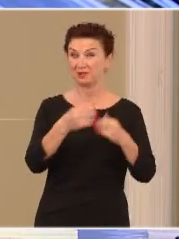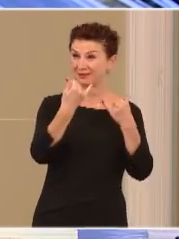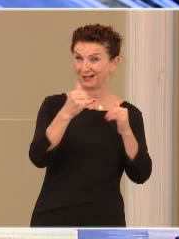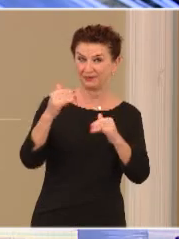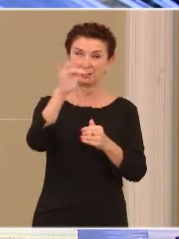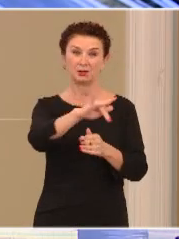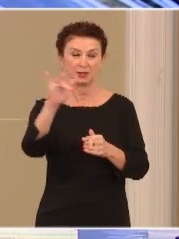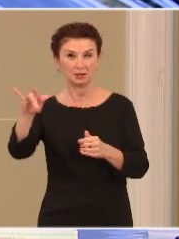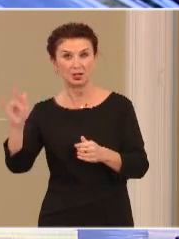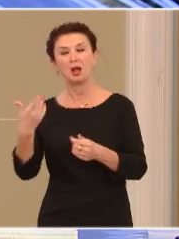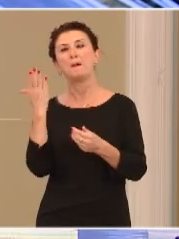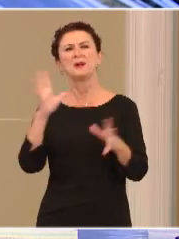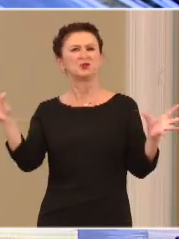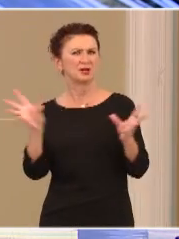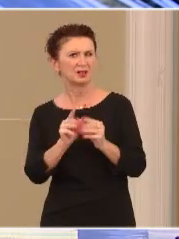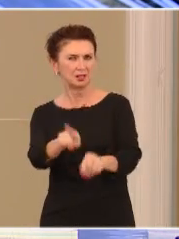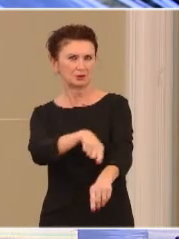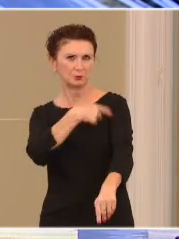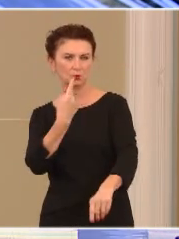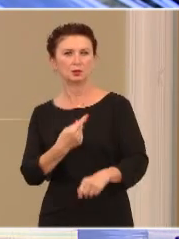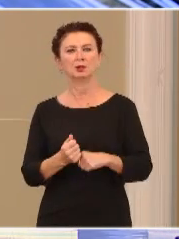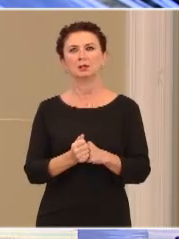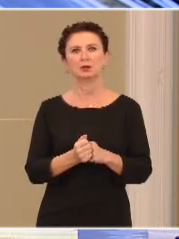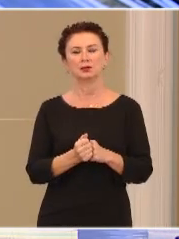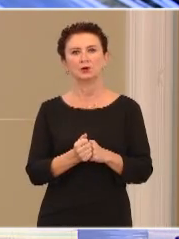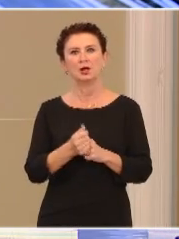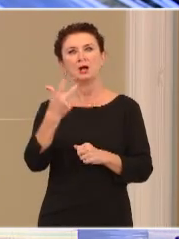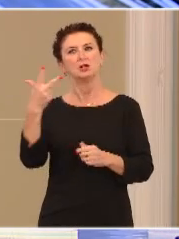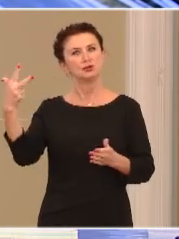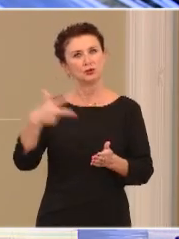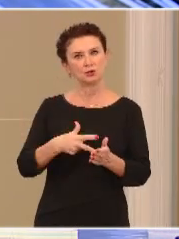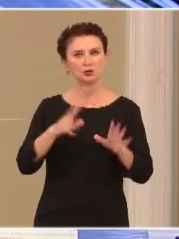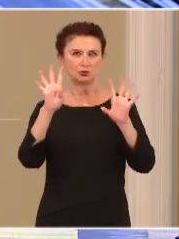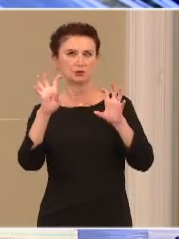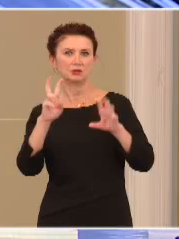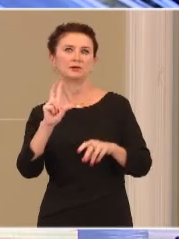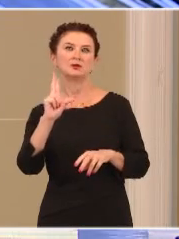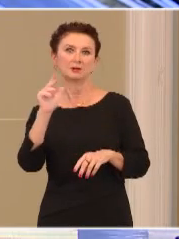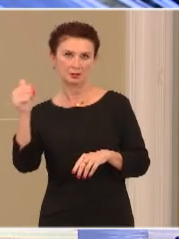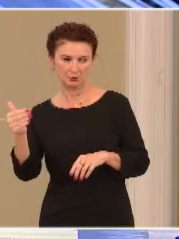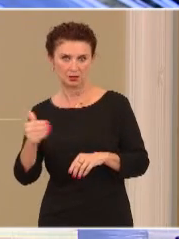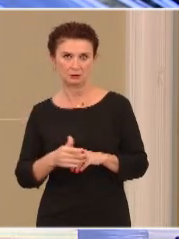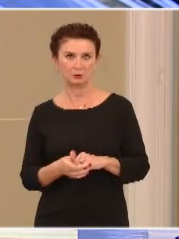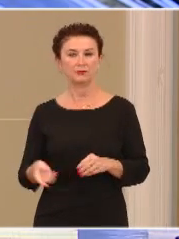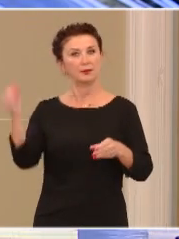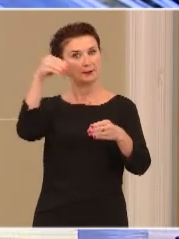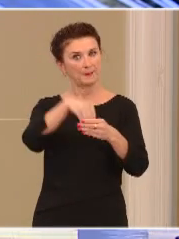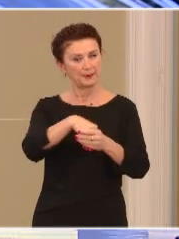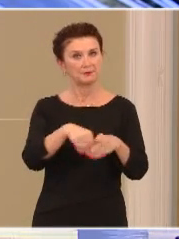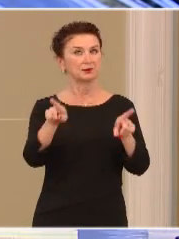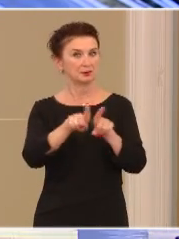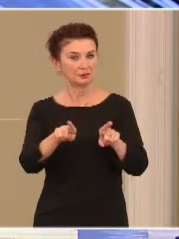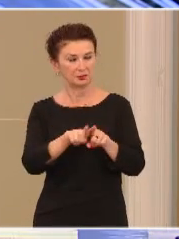o łącznej długości 3900 km, zawiera również budowę